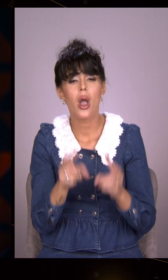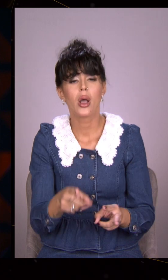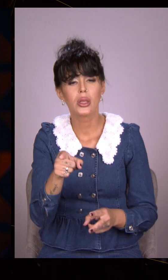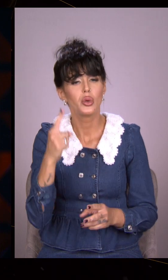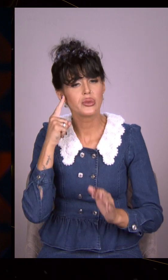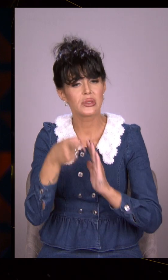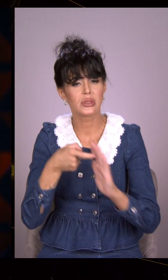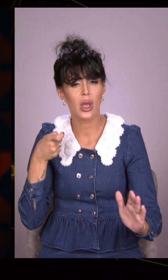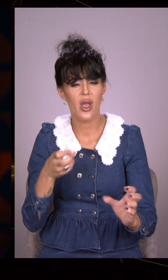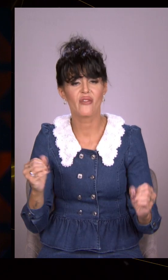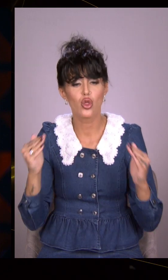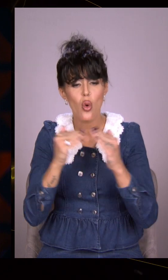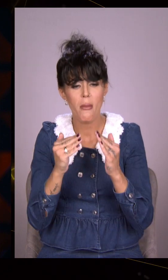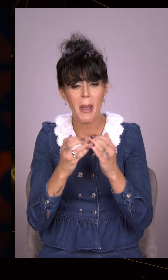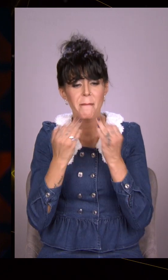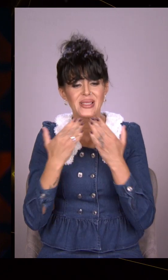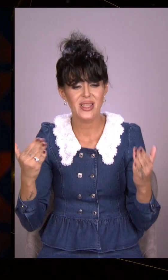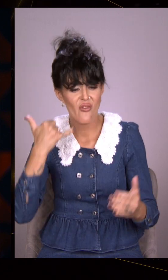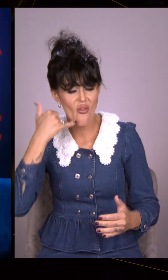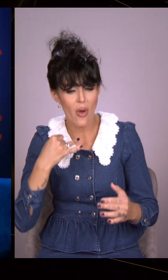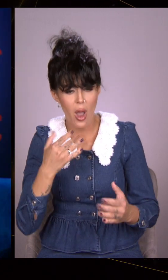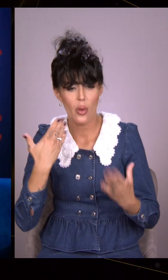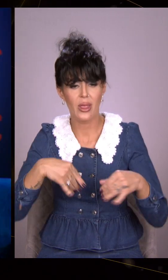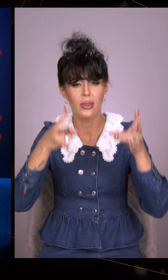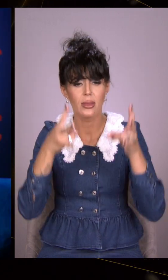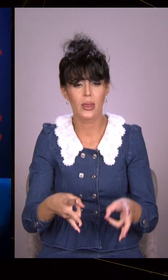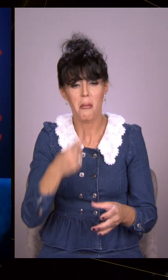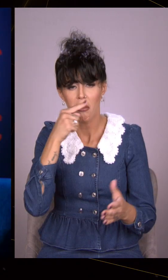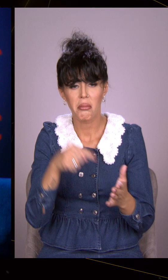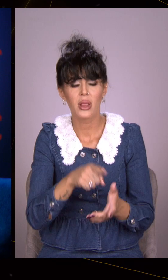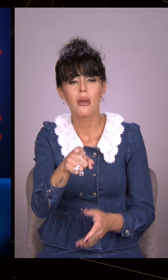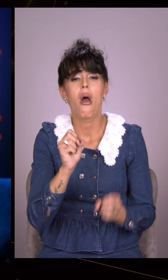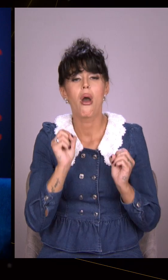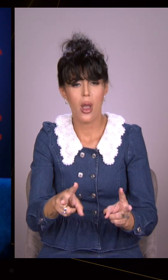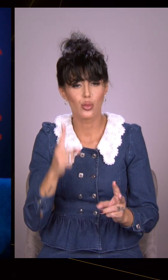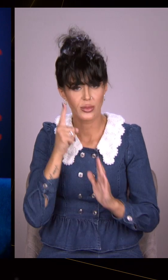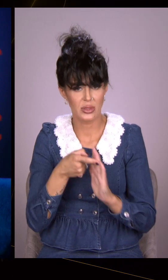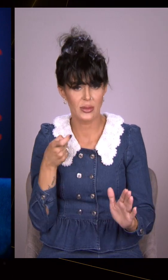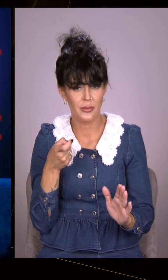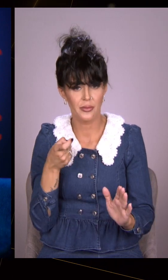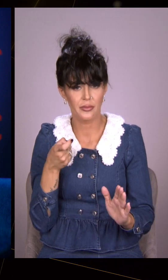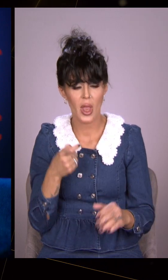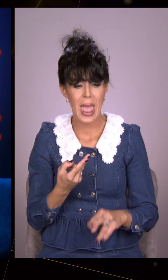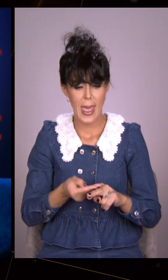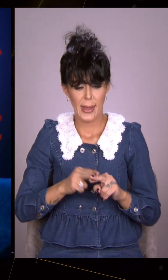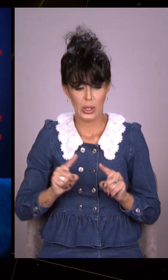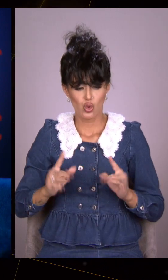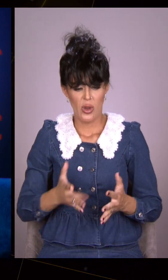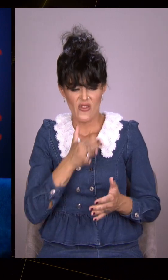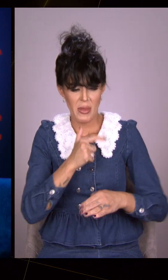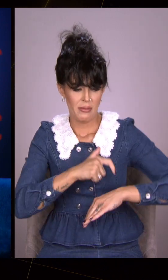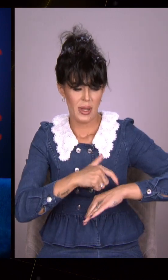ніч вдома ваші рідні та близькі не пережили? Це сталося десь близько 11